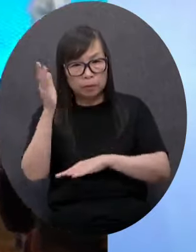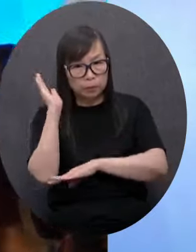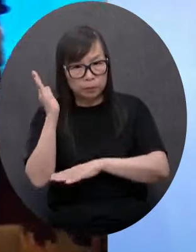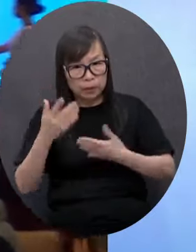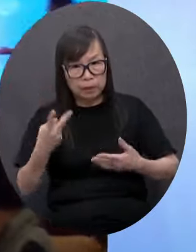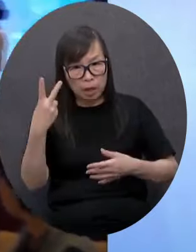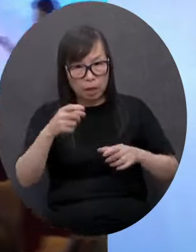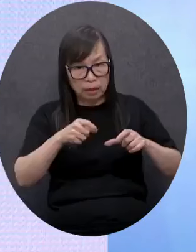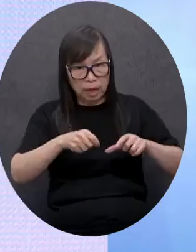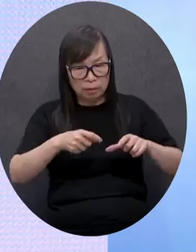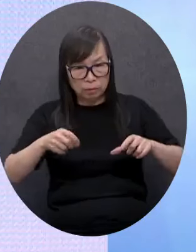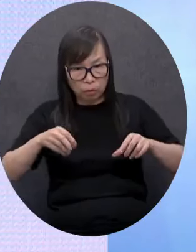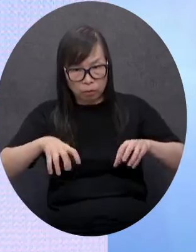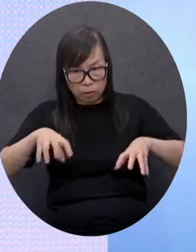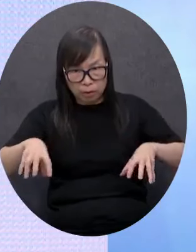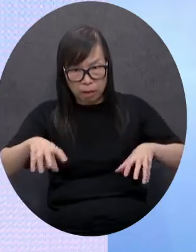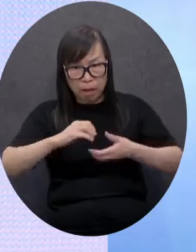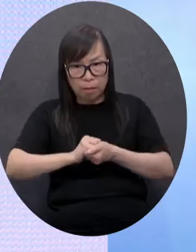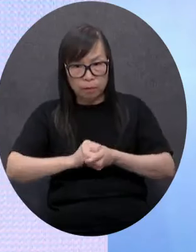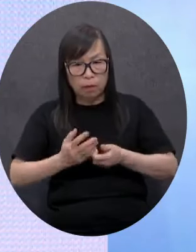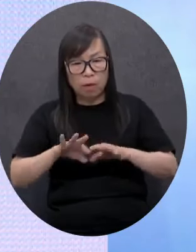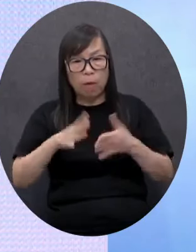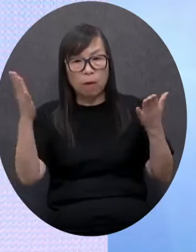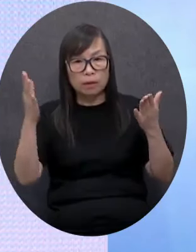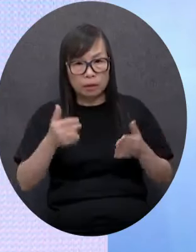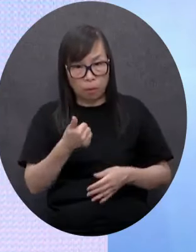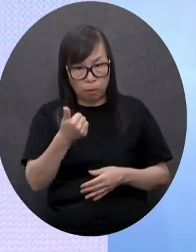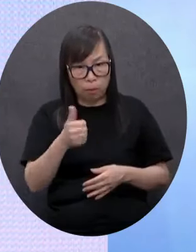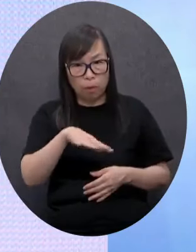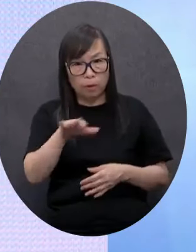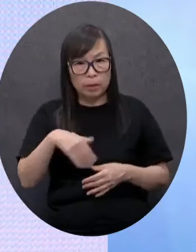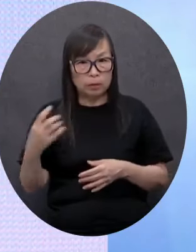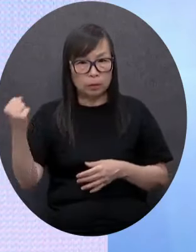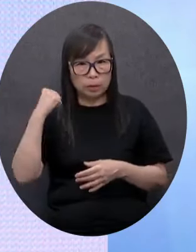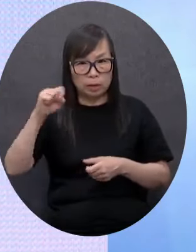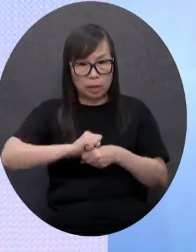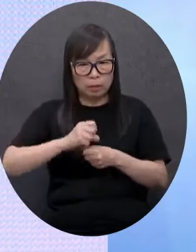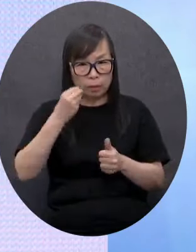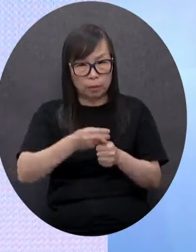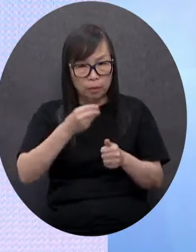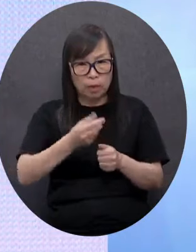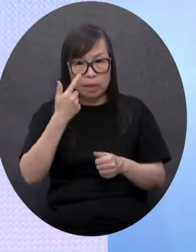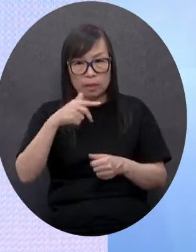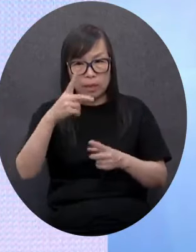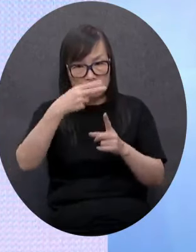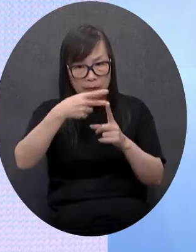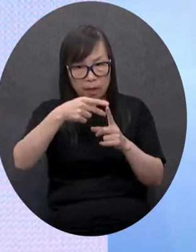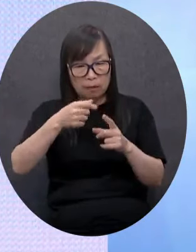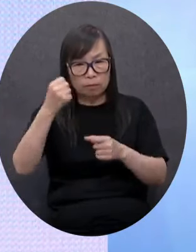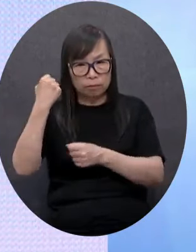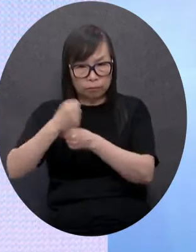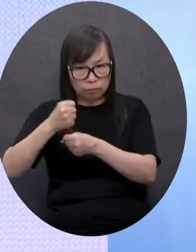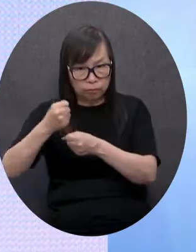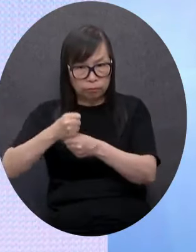次两间公司的合作是一个好的起点。 我哋正系全力加速培育新质生产